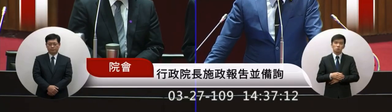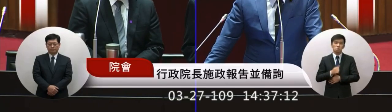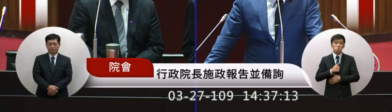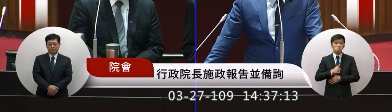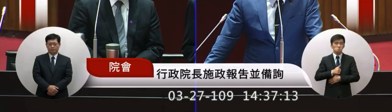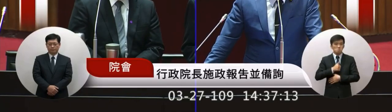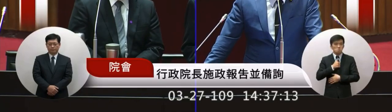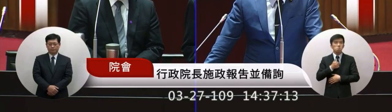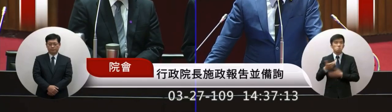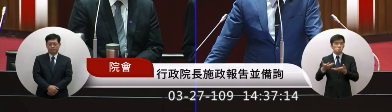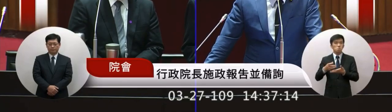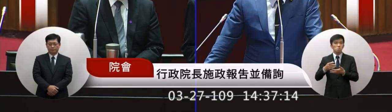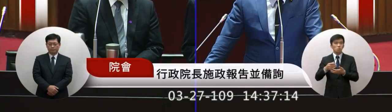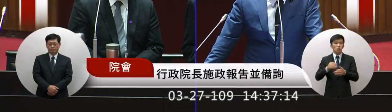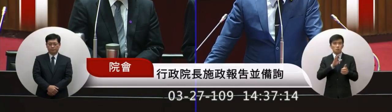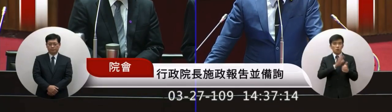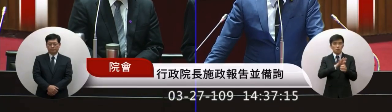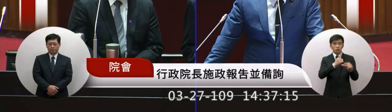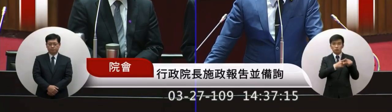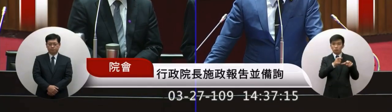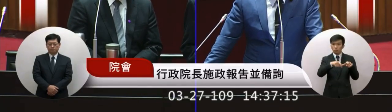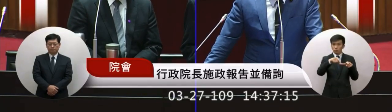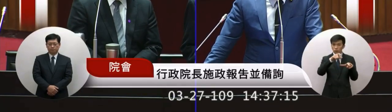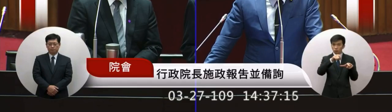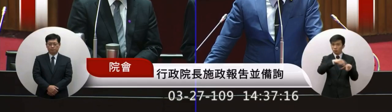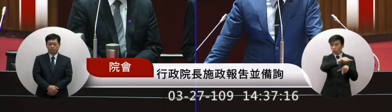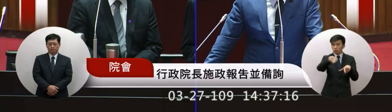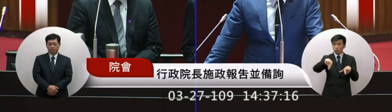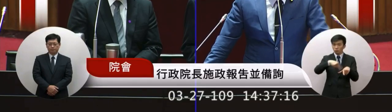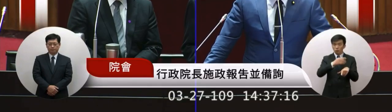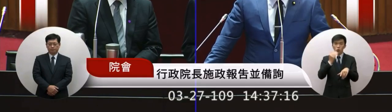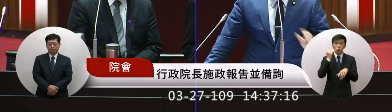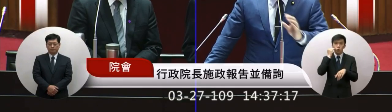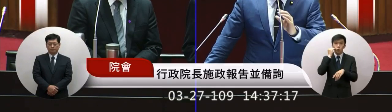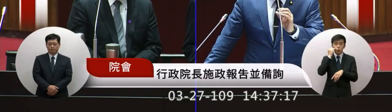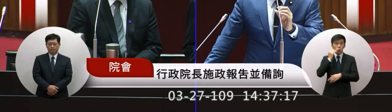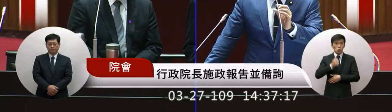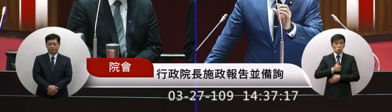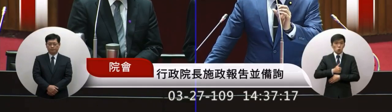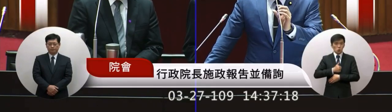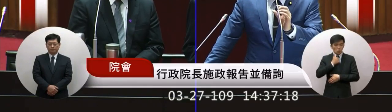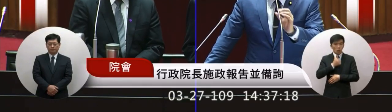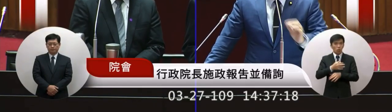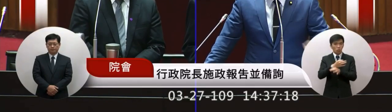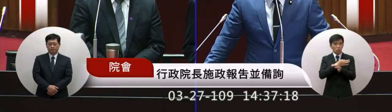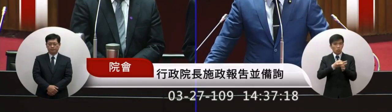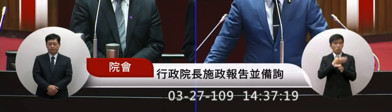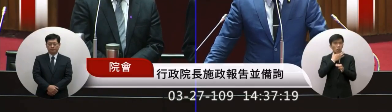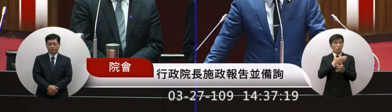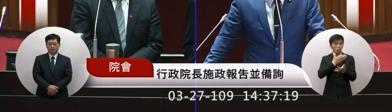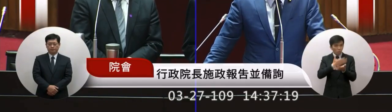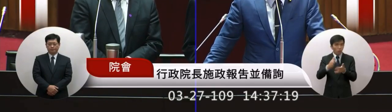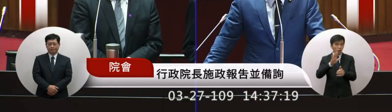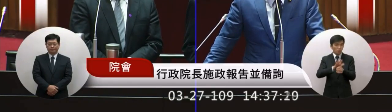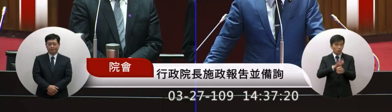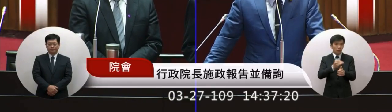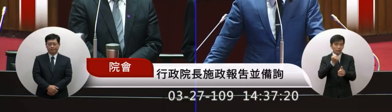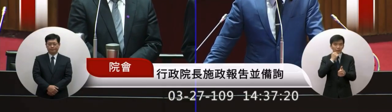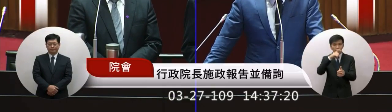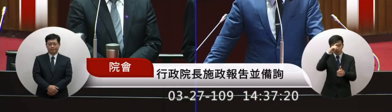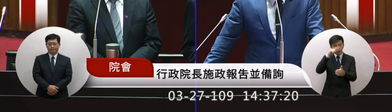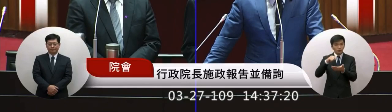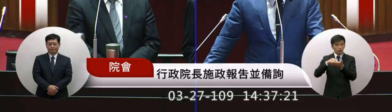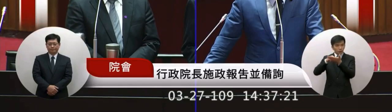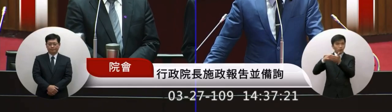要协助他们这些中小企业，如果能够落实的得到这些纾困的帮助的话，其实在申请的程序上还有这